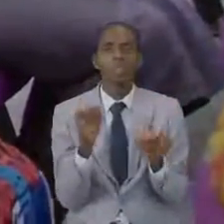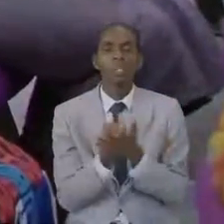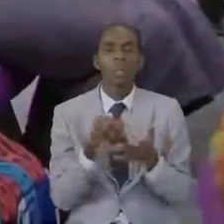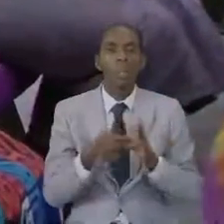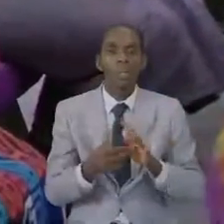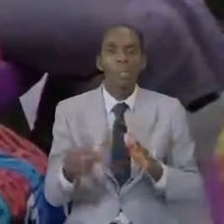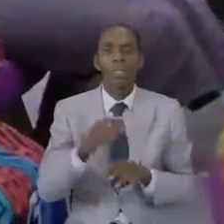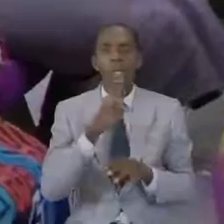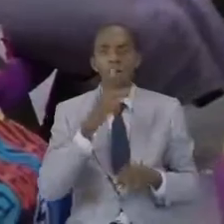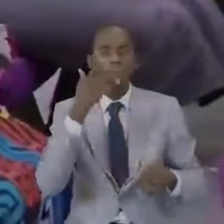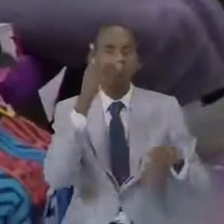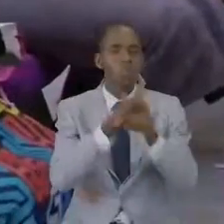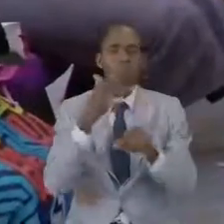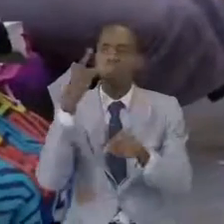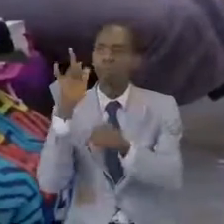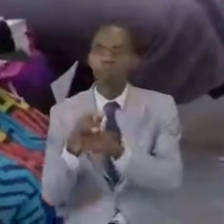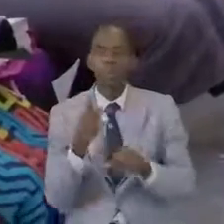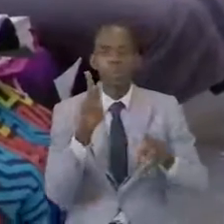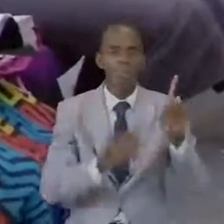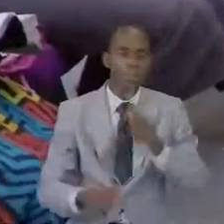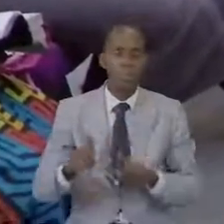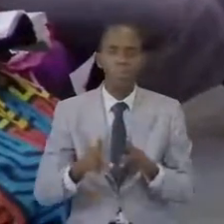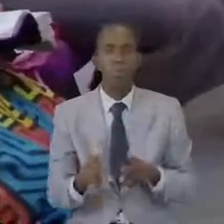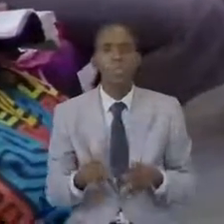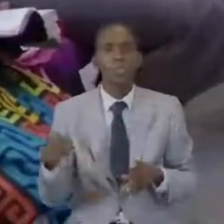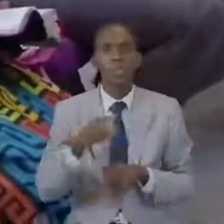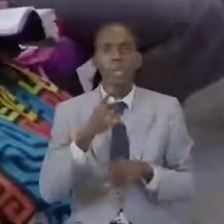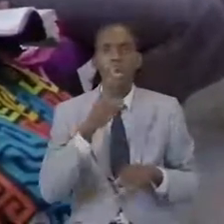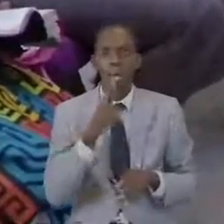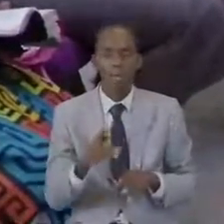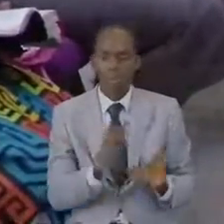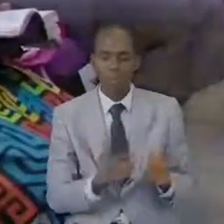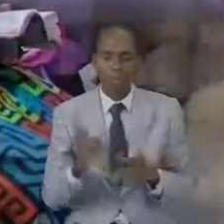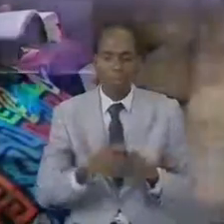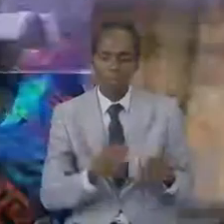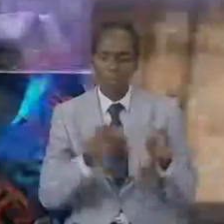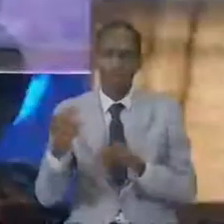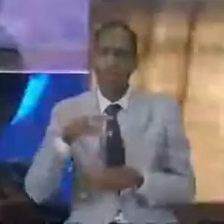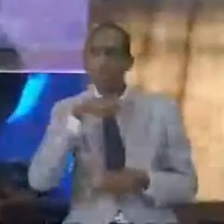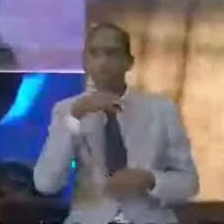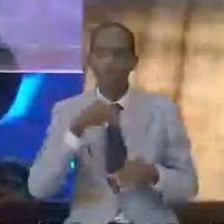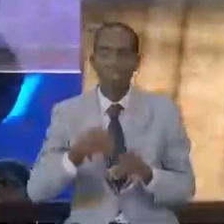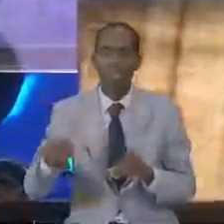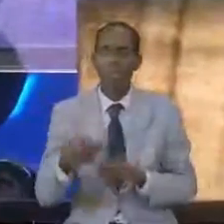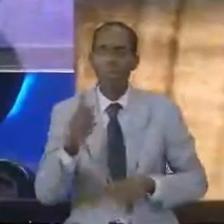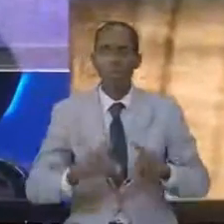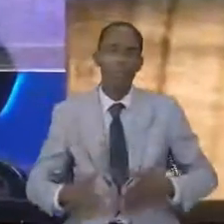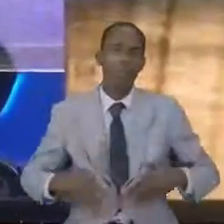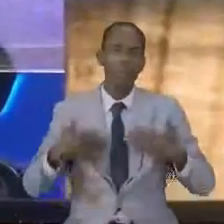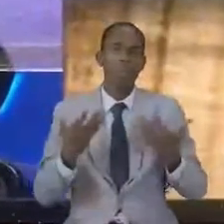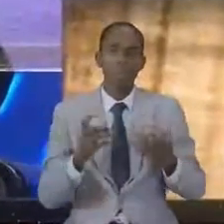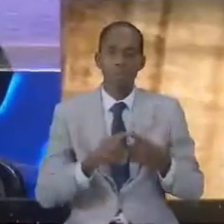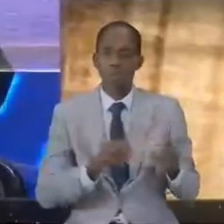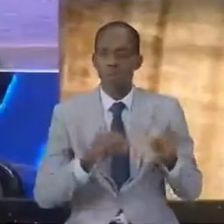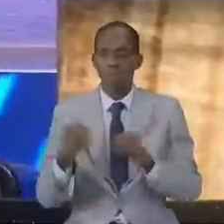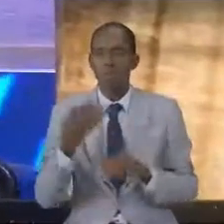il promettent aux gens ils veulent semer la Commission dans le dans la vie des autres ils veulent semer la souillure dans